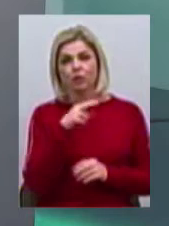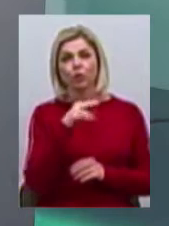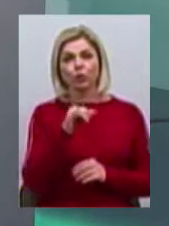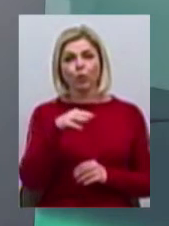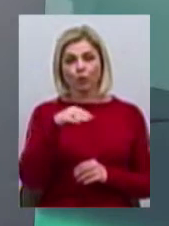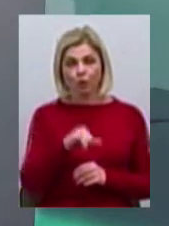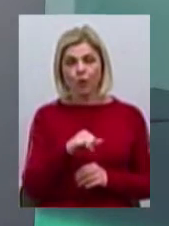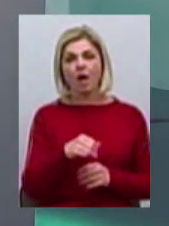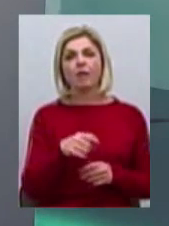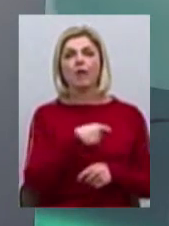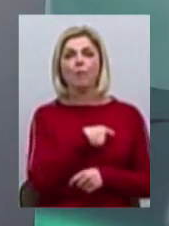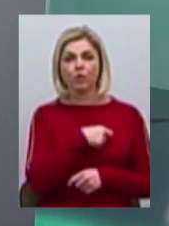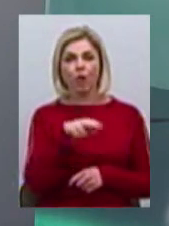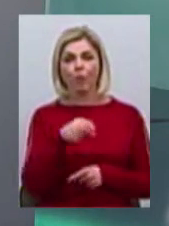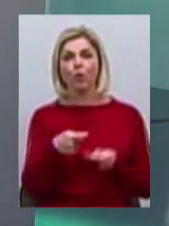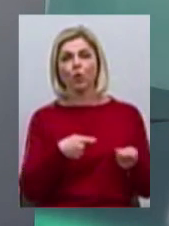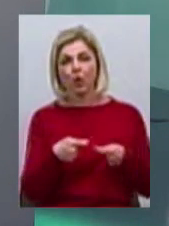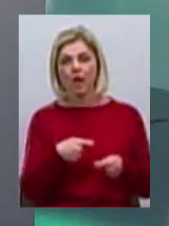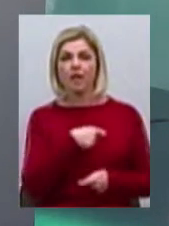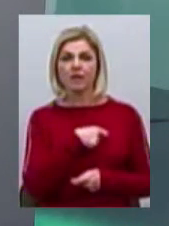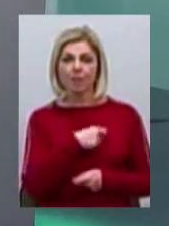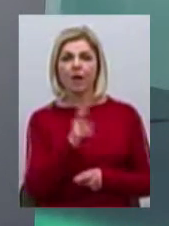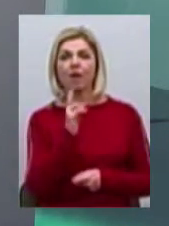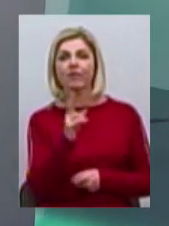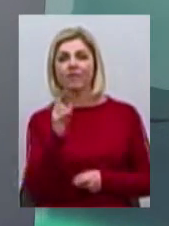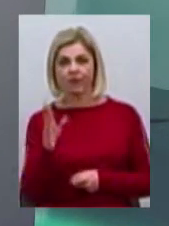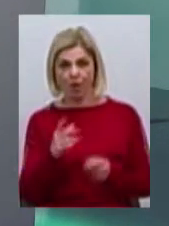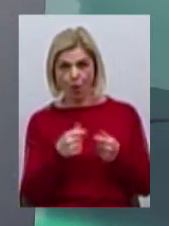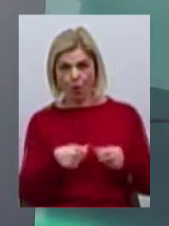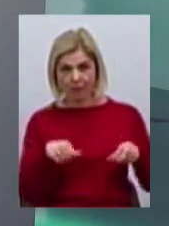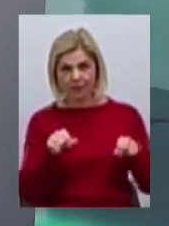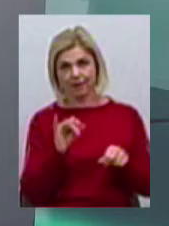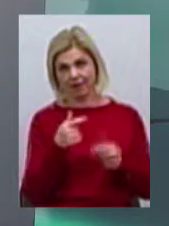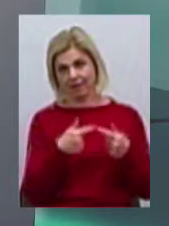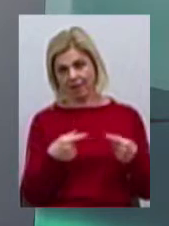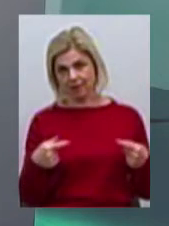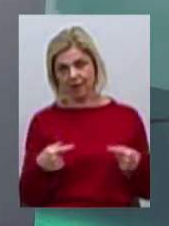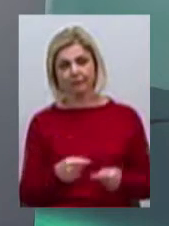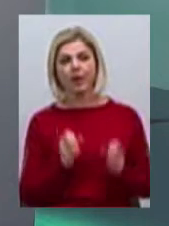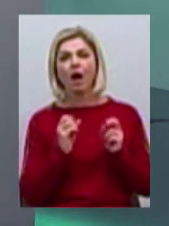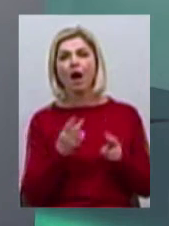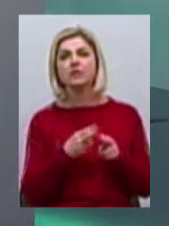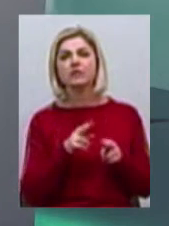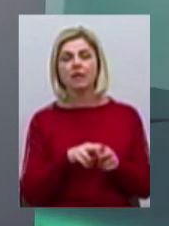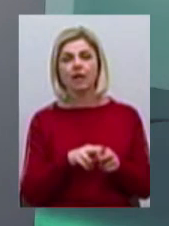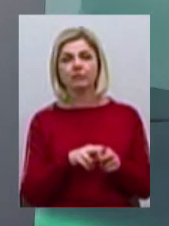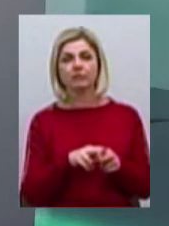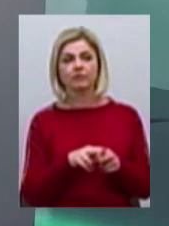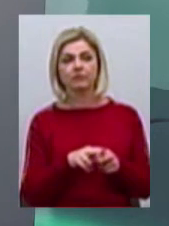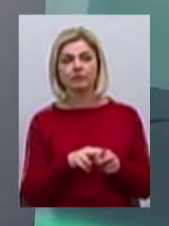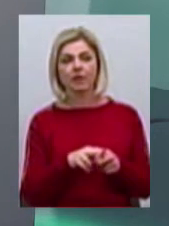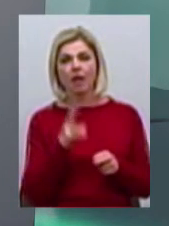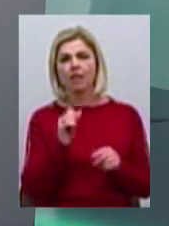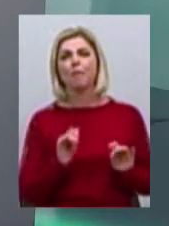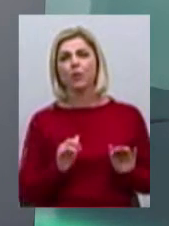депутати по торгівлі, в депутати квартирної комісії і так далі. Якось позначалося на процесі